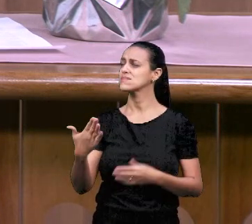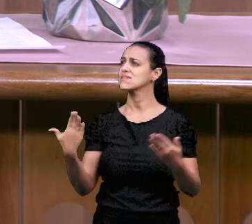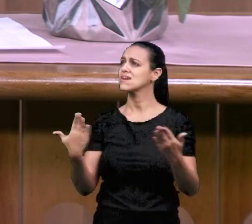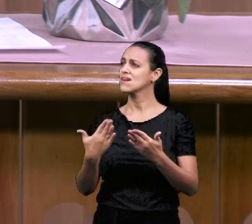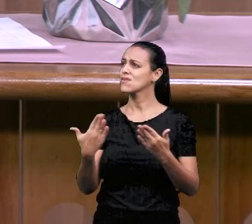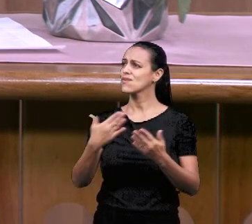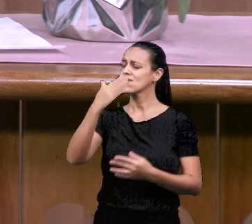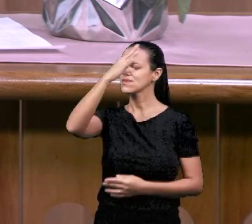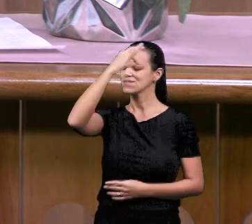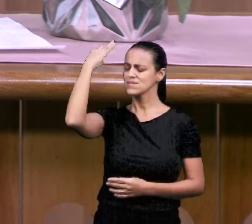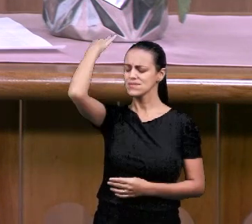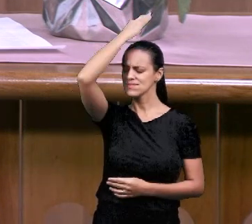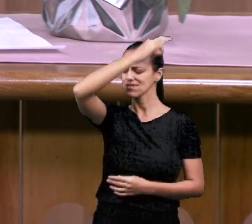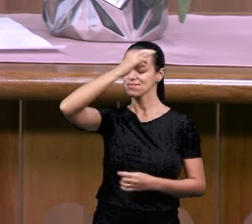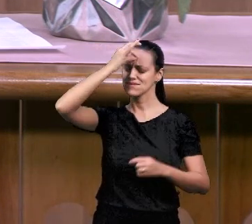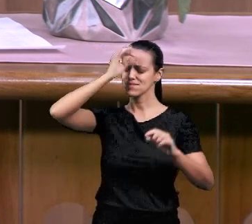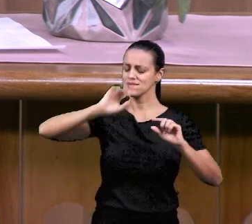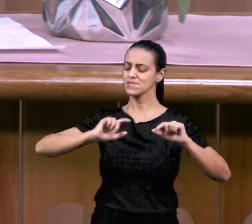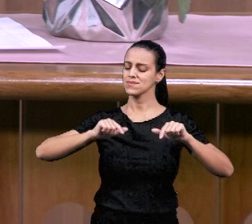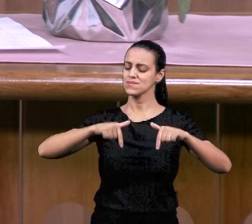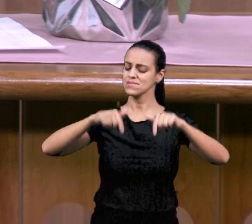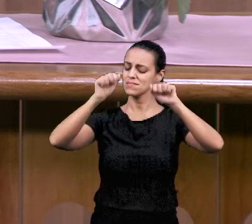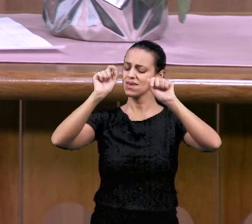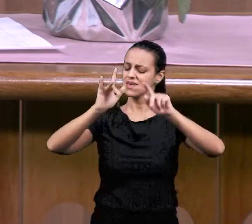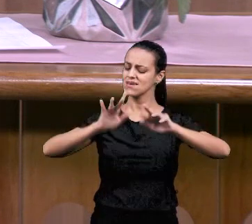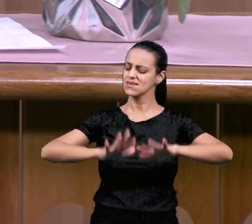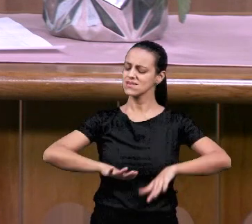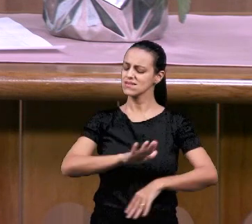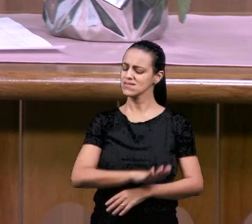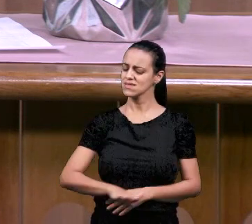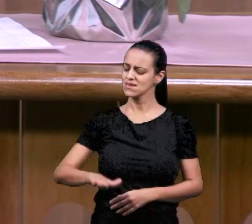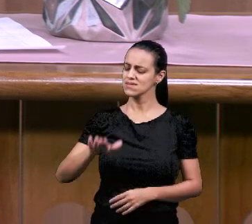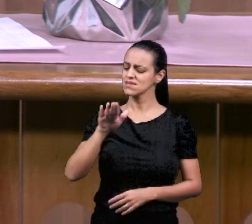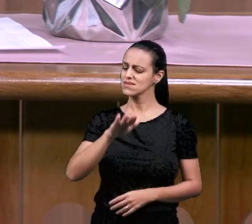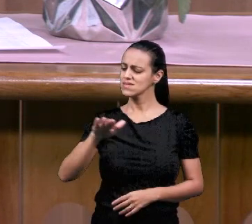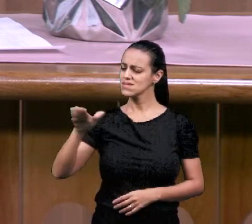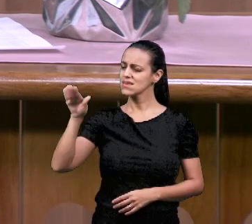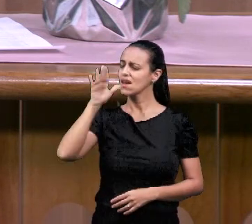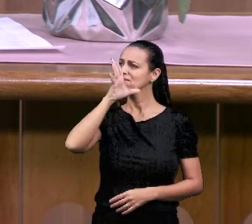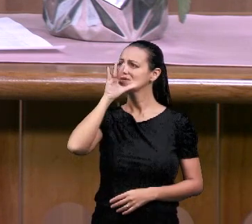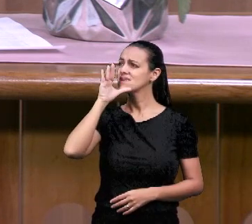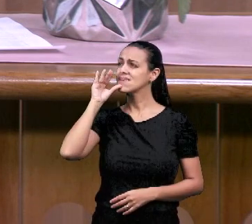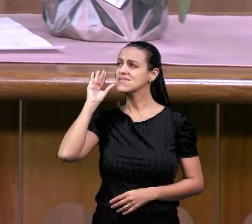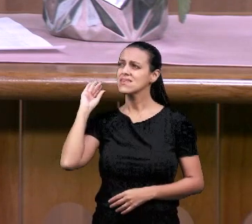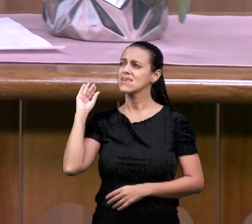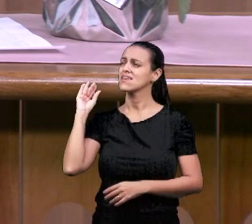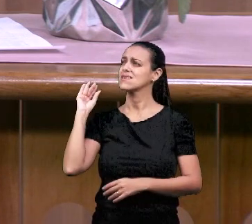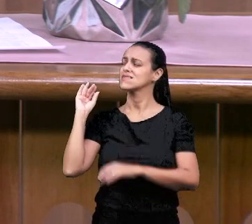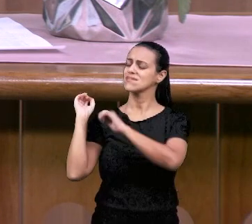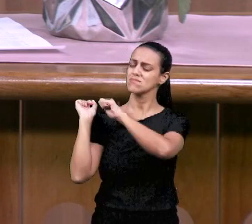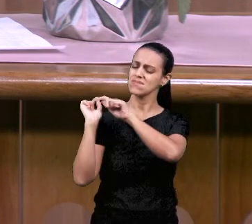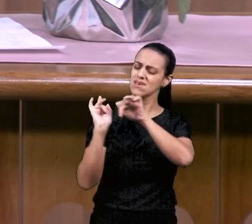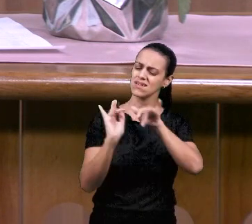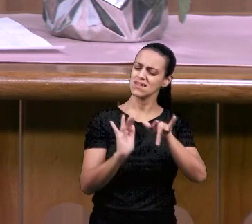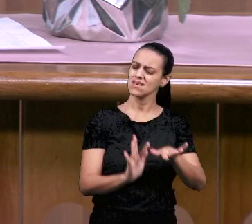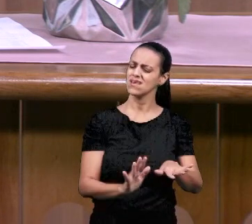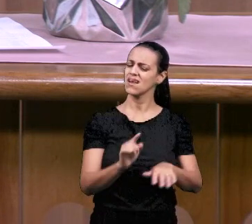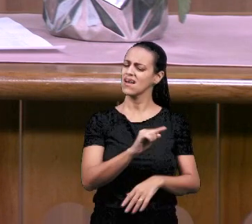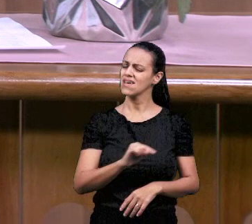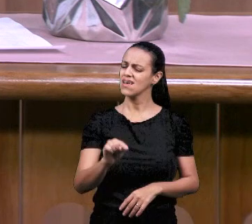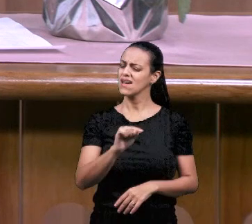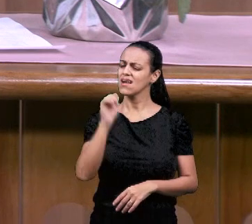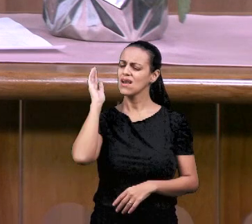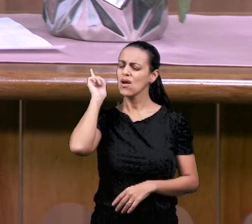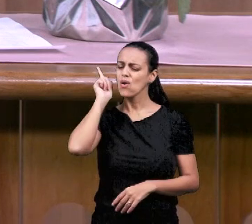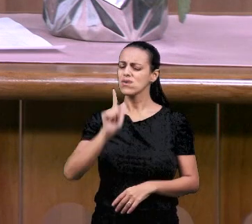ce moment, ton Saint-Esprit puisse opérer une bénédiction en faveur des enfants, intermédiaires et adolescents, en leur donnant toute la condition